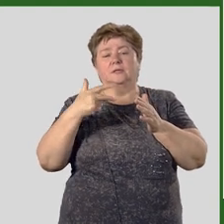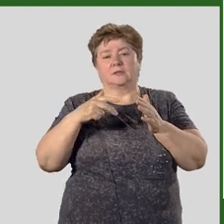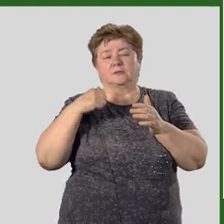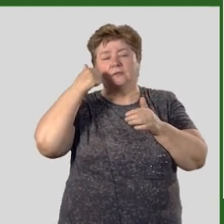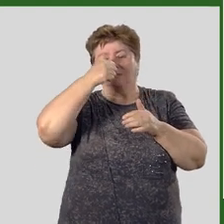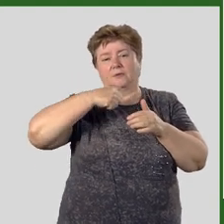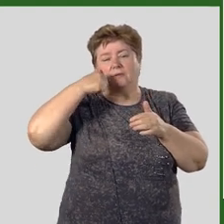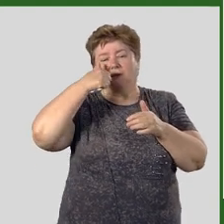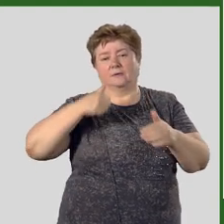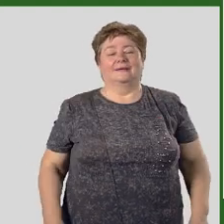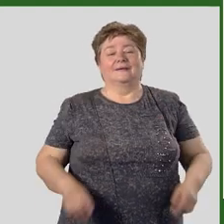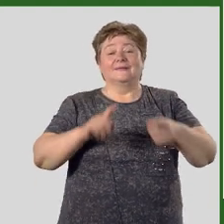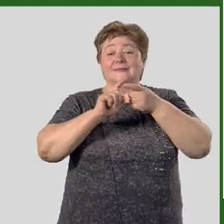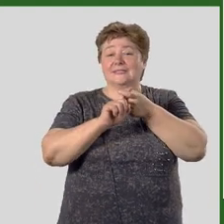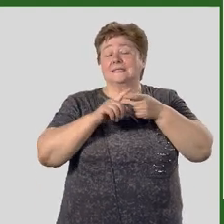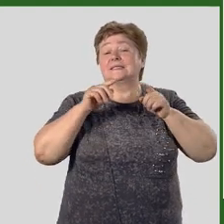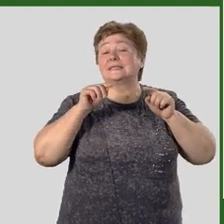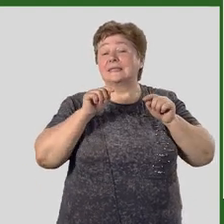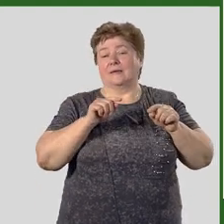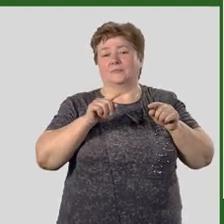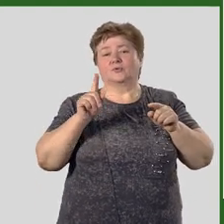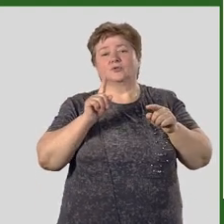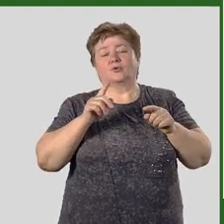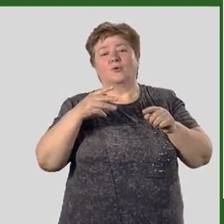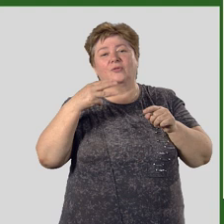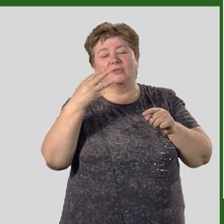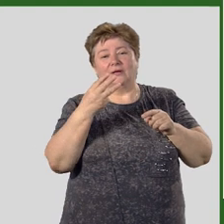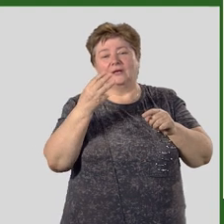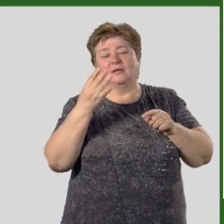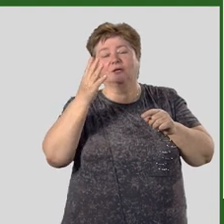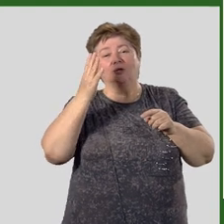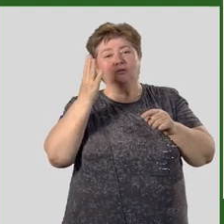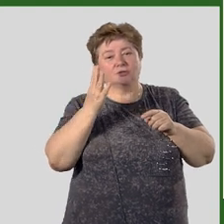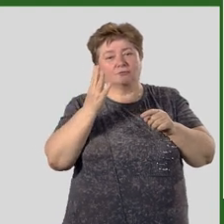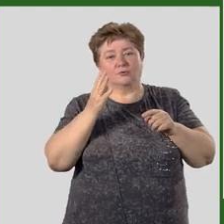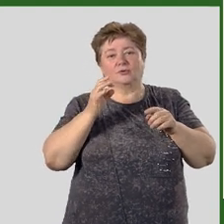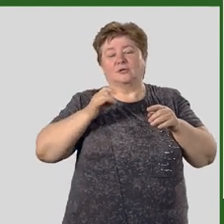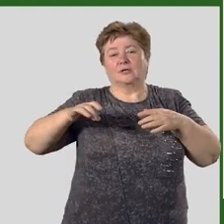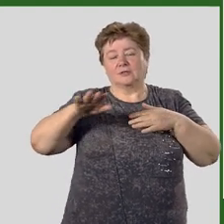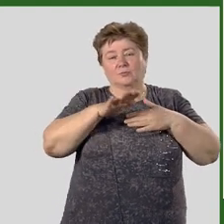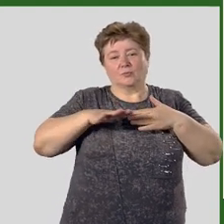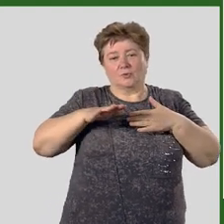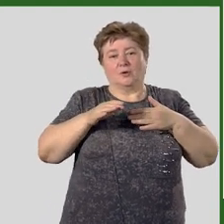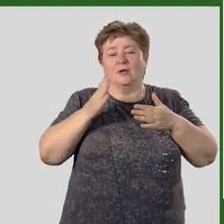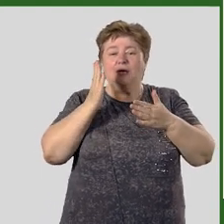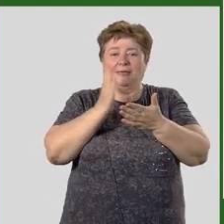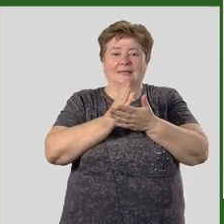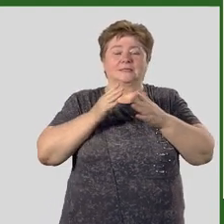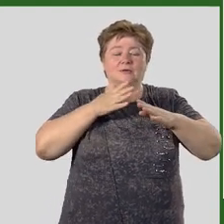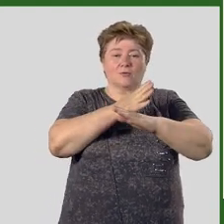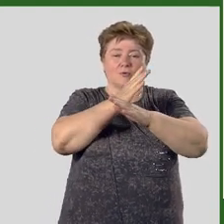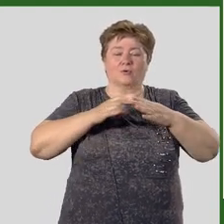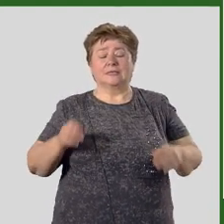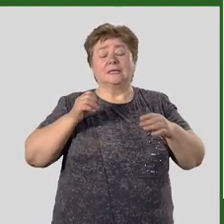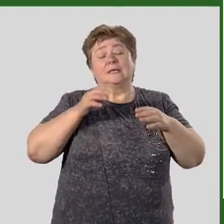1920-1930 годах. В связи с тем, что 3/4 площади республики имеет горный рельеф,